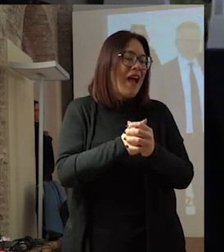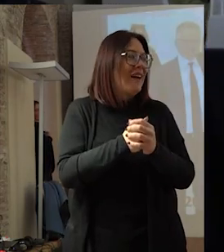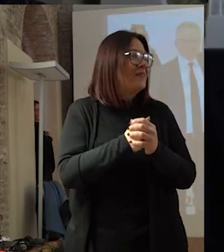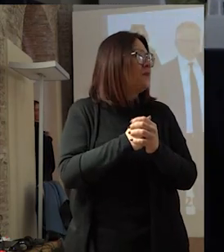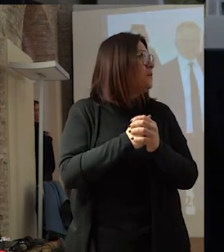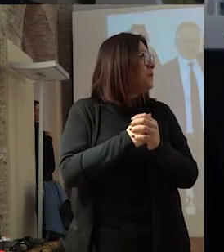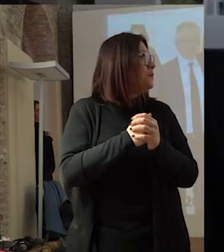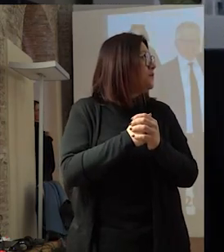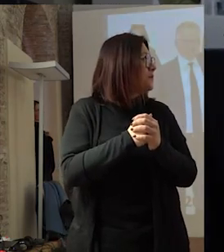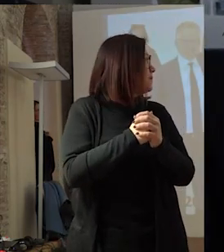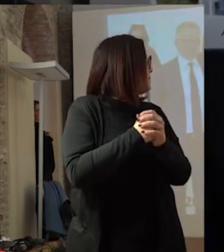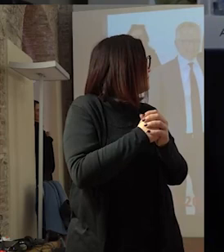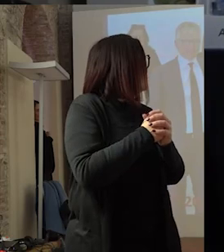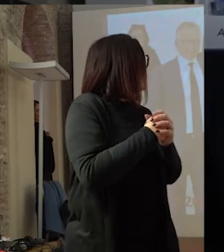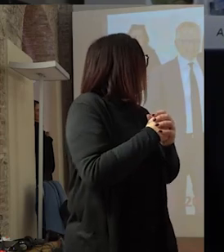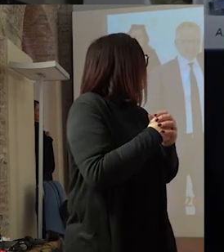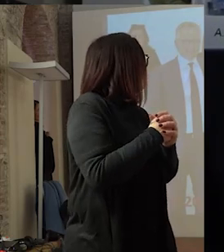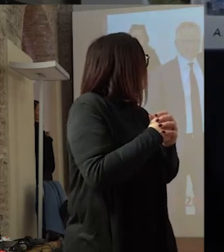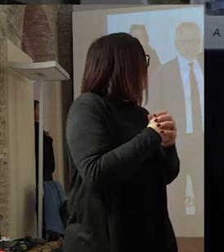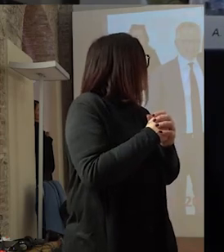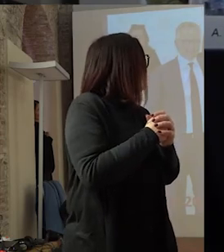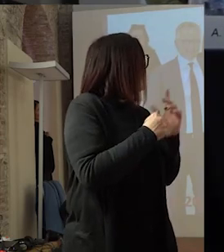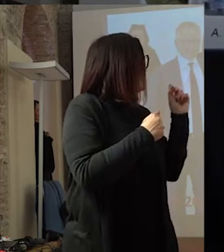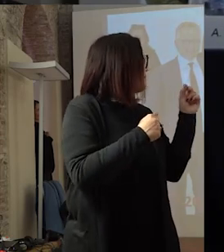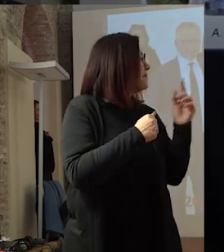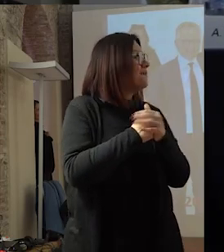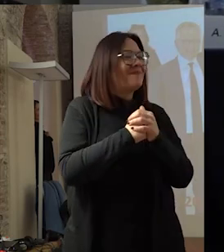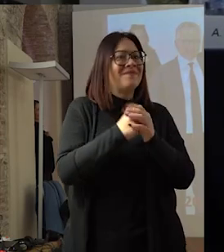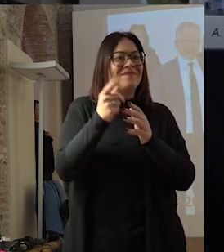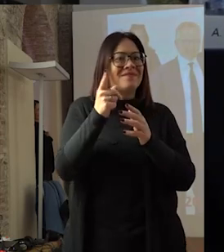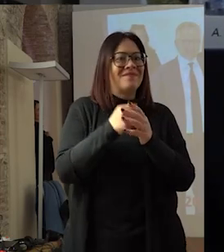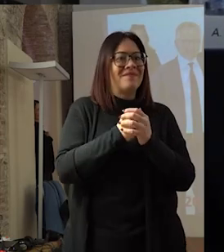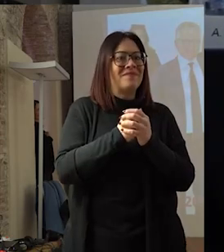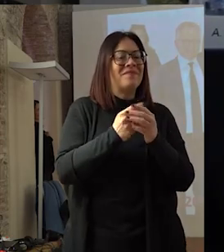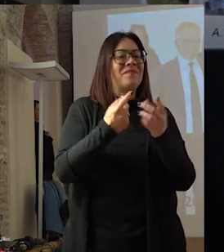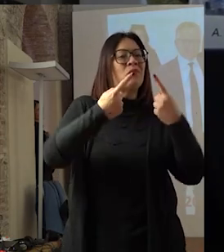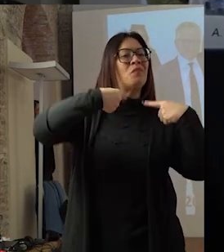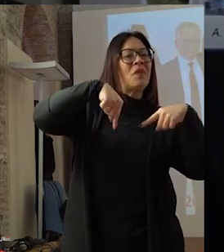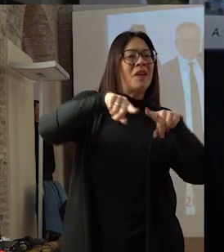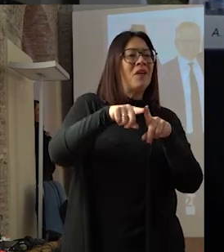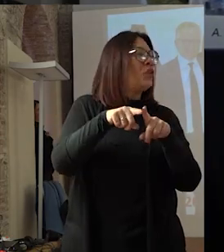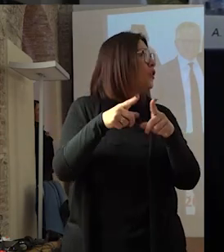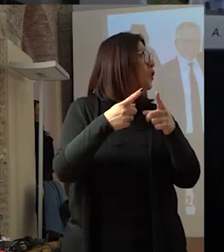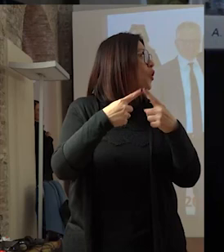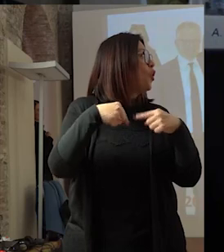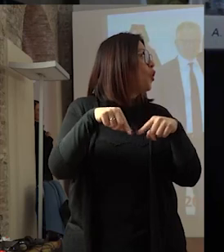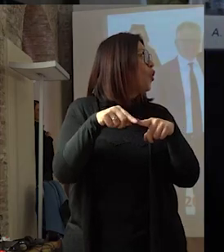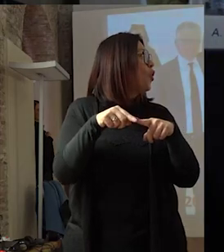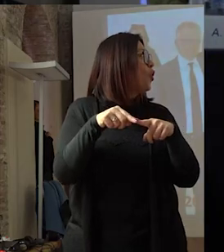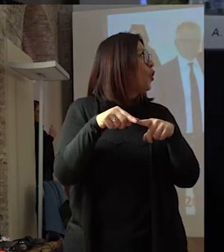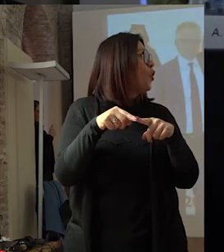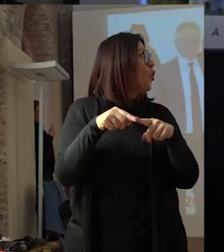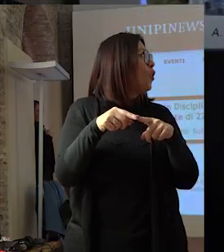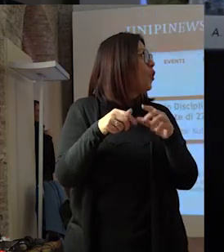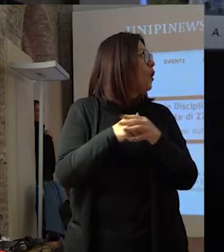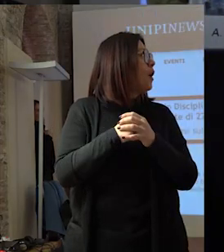che c'è un'altra foto dove abbiamo la commissione e anche il sottoscritto, oltre a un altro